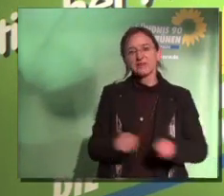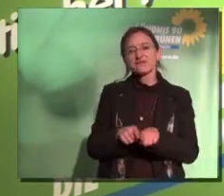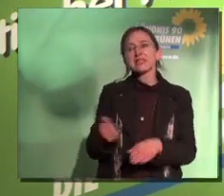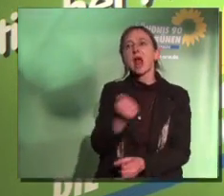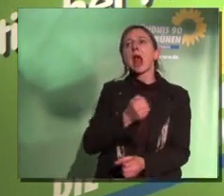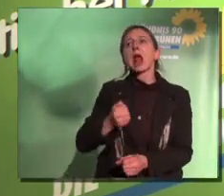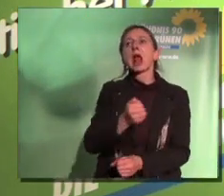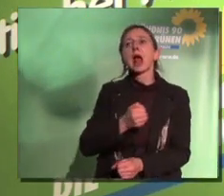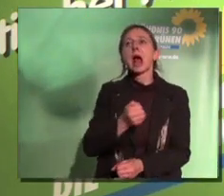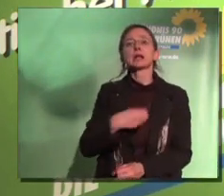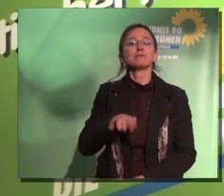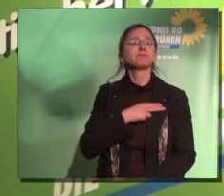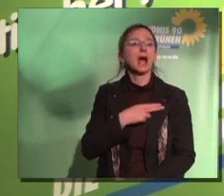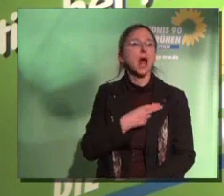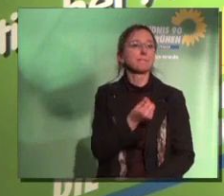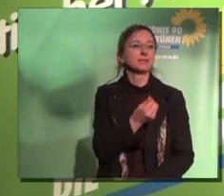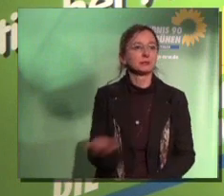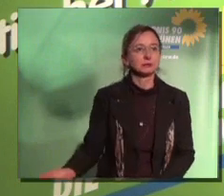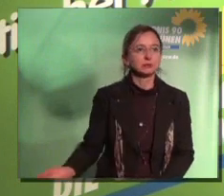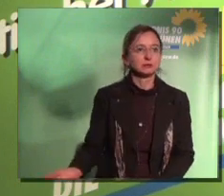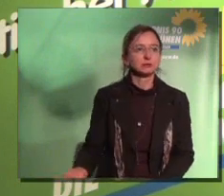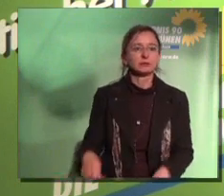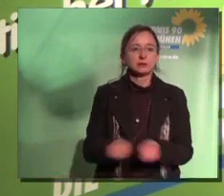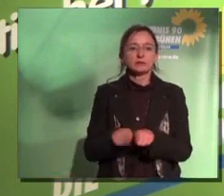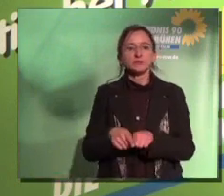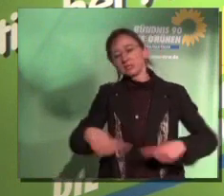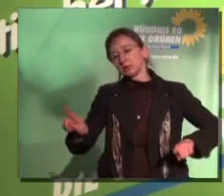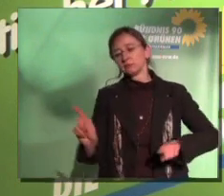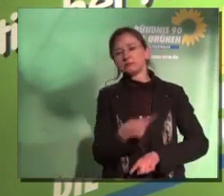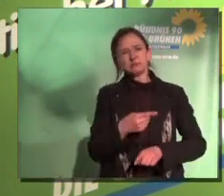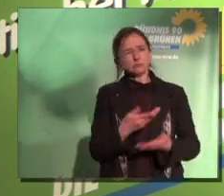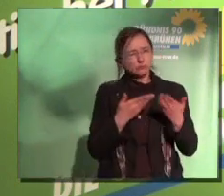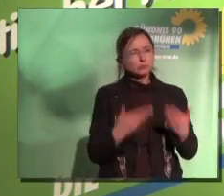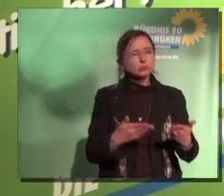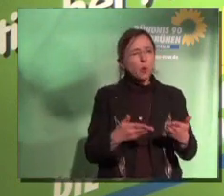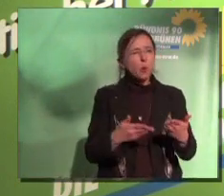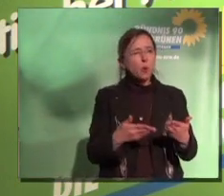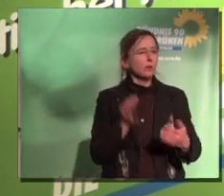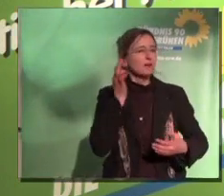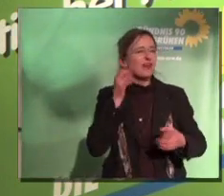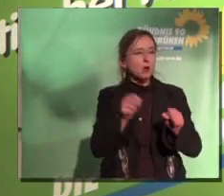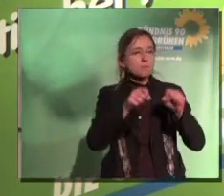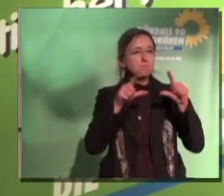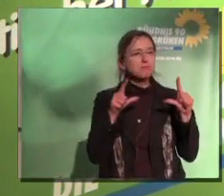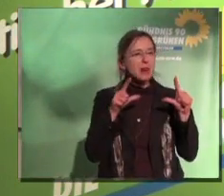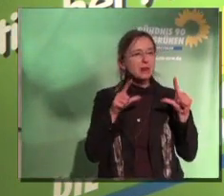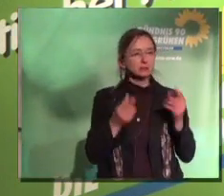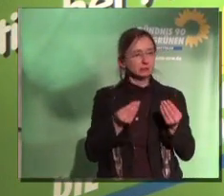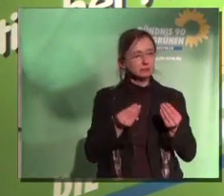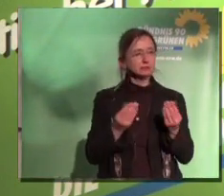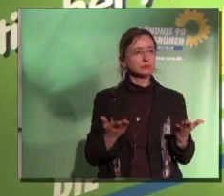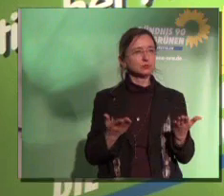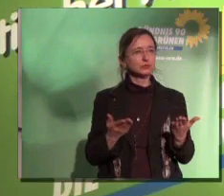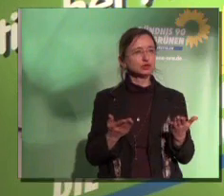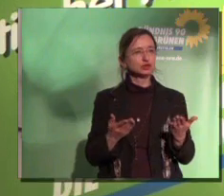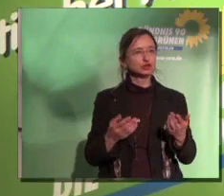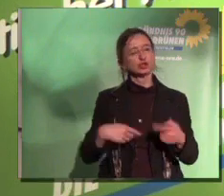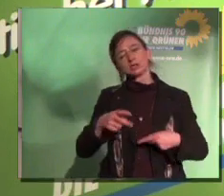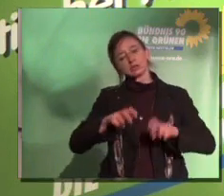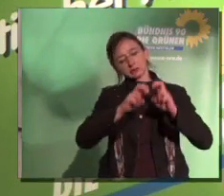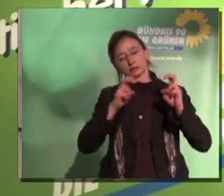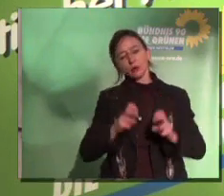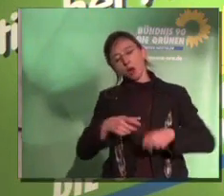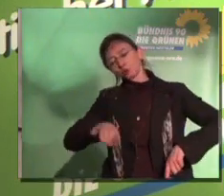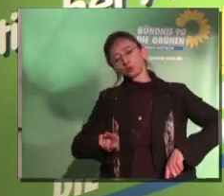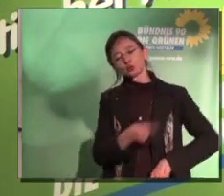nicht das richtige Frauenbild. Frauen an den heimischen Herd. Ja? Aber bei dem Betreuungsgeld, da finde ich dieses